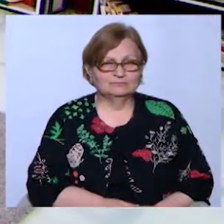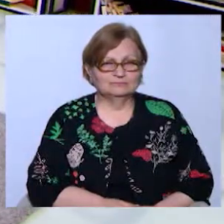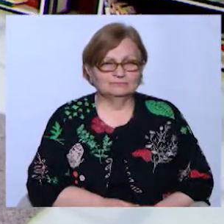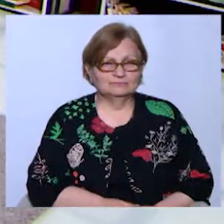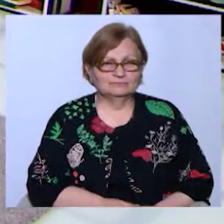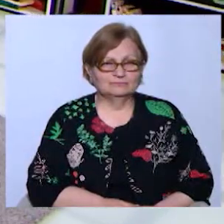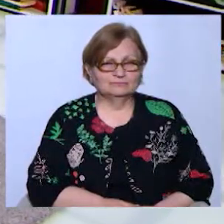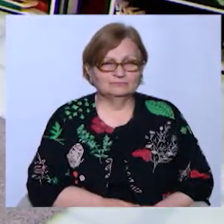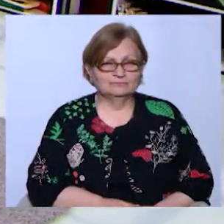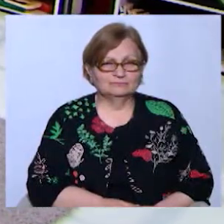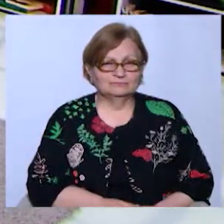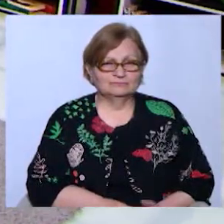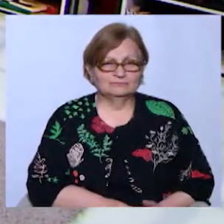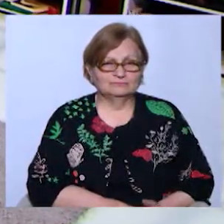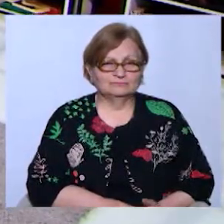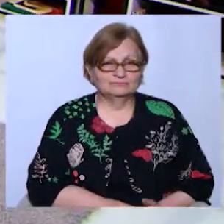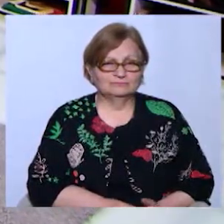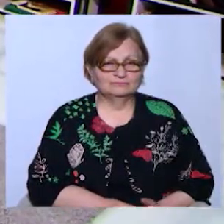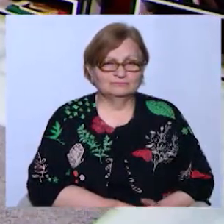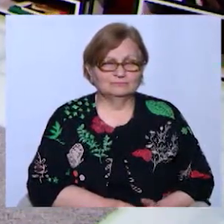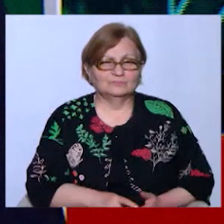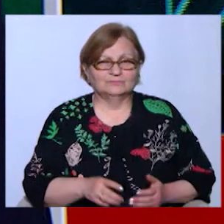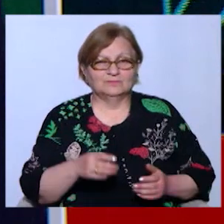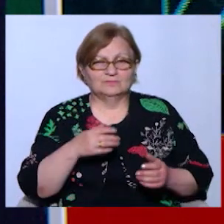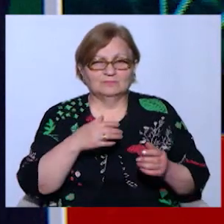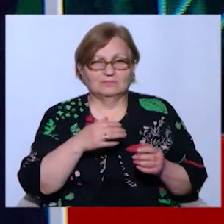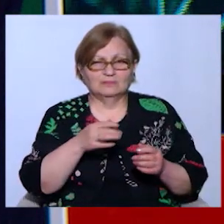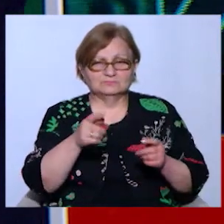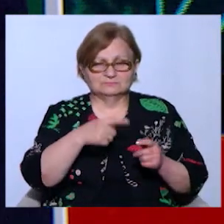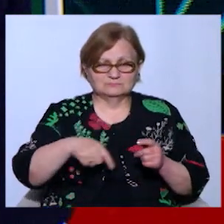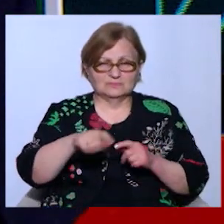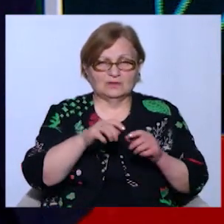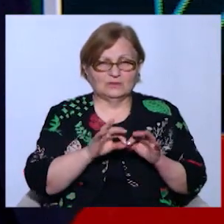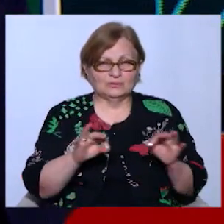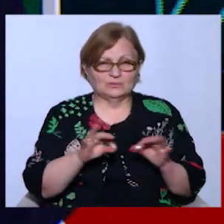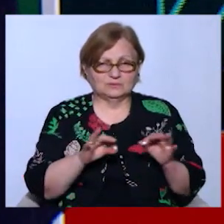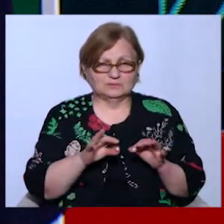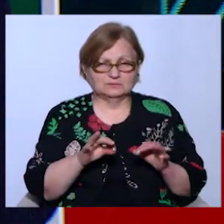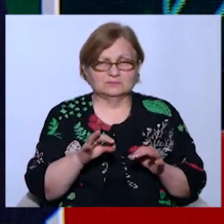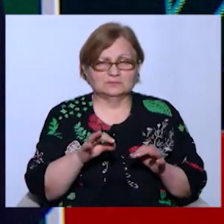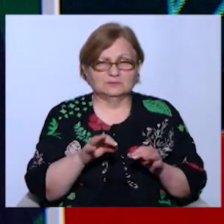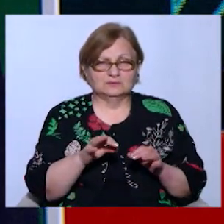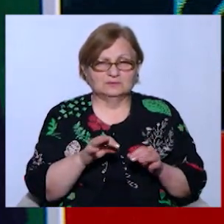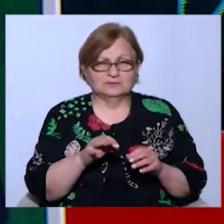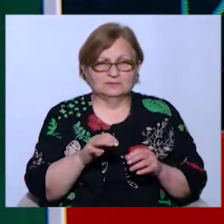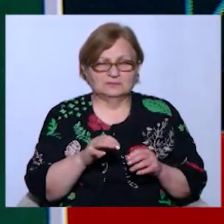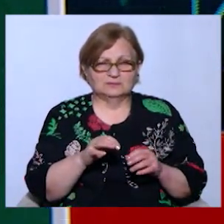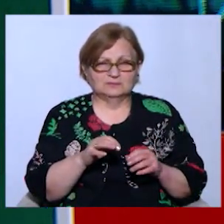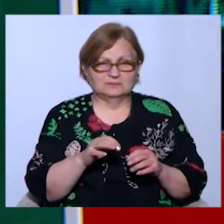აი ეს წრეწირი რაღაცა, შემოუჭირე მას თოკი და შემდეგ გავხსენი. ამ კას წავშლი მოდი და